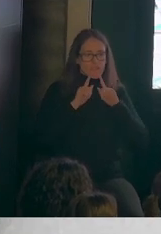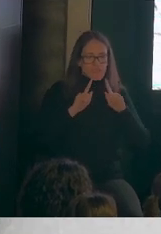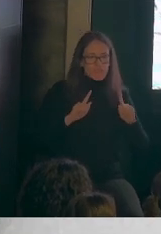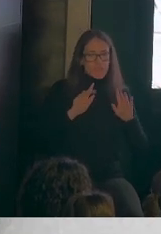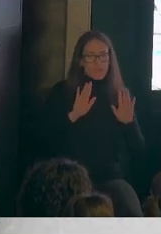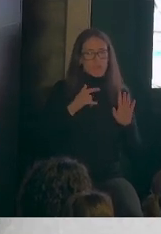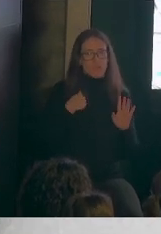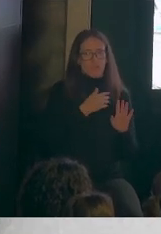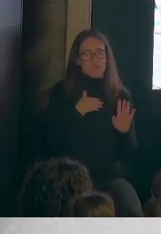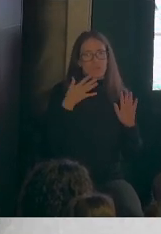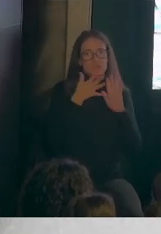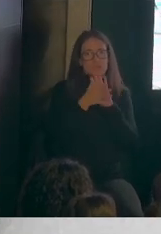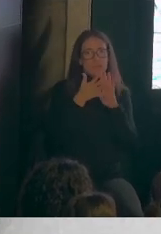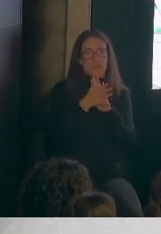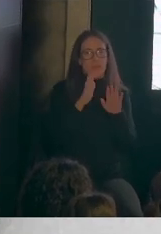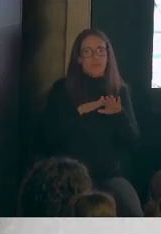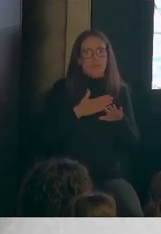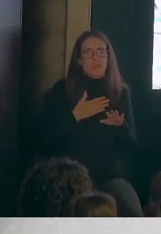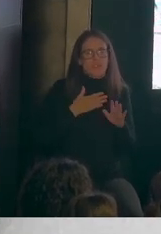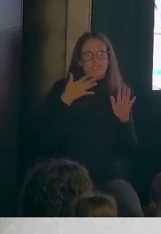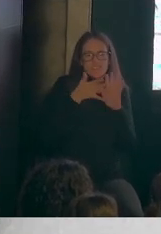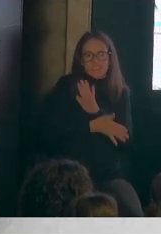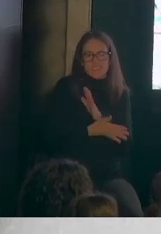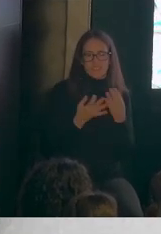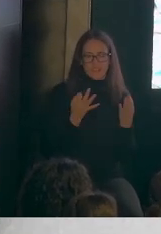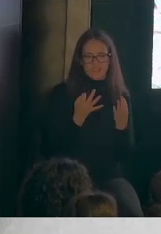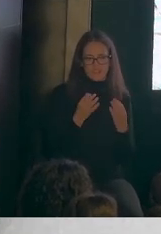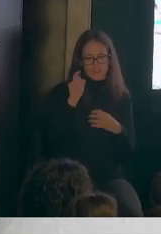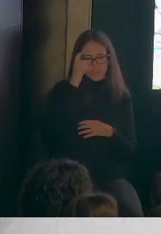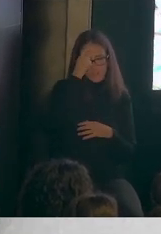una mica què significa per mi pastisseria nutritiva.